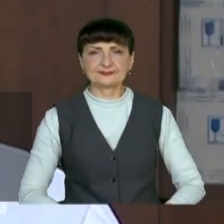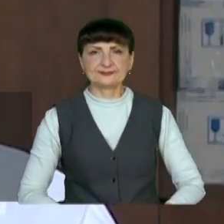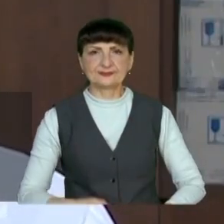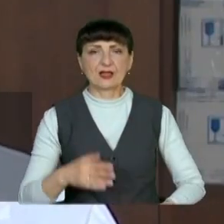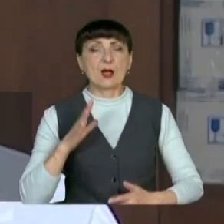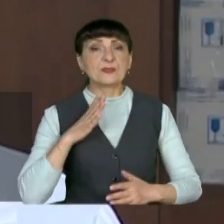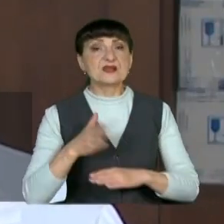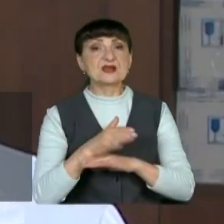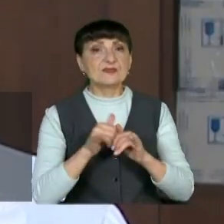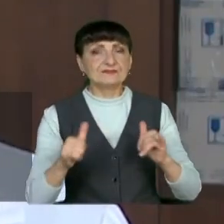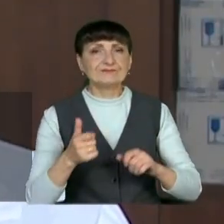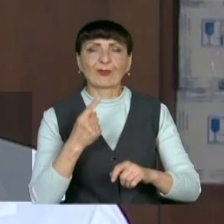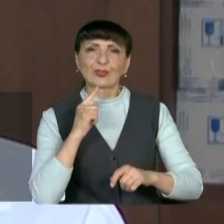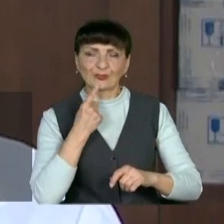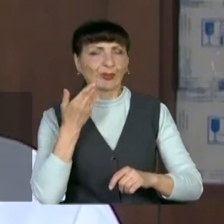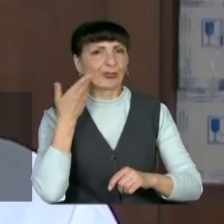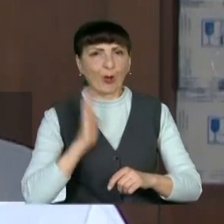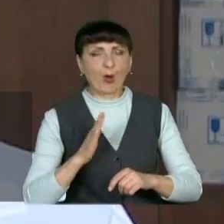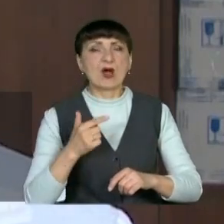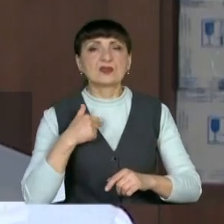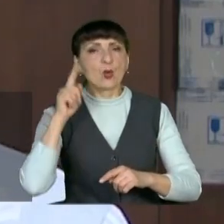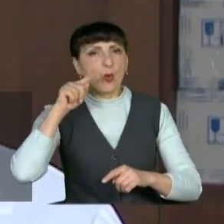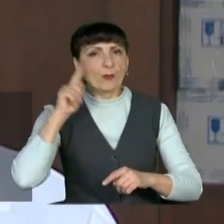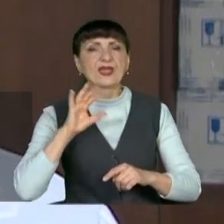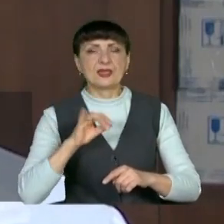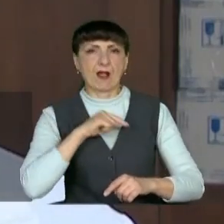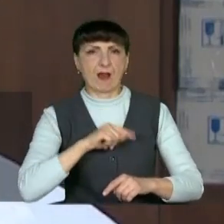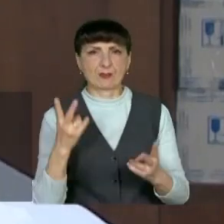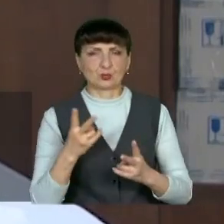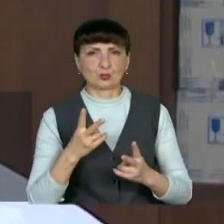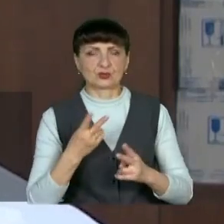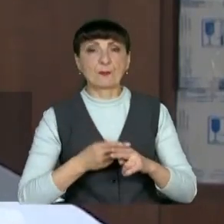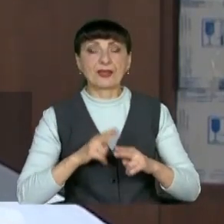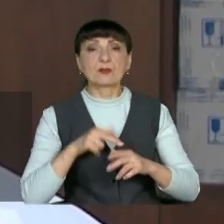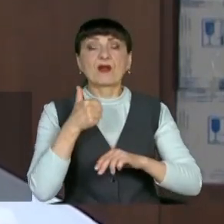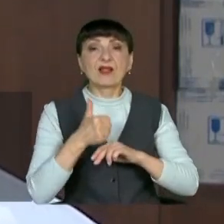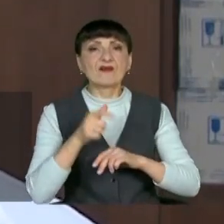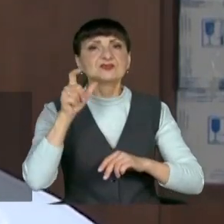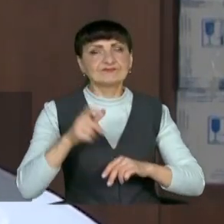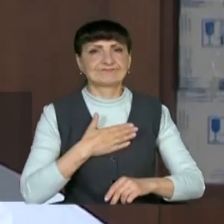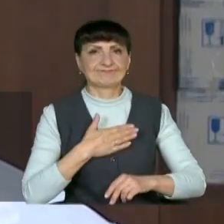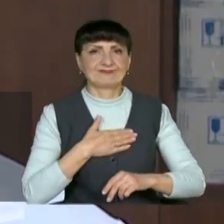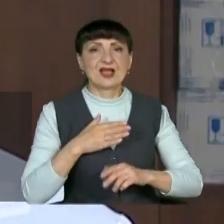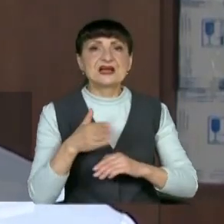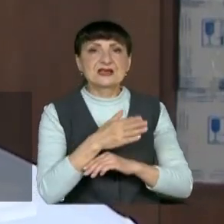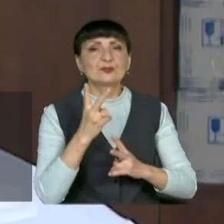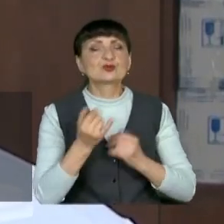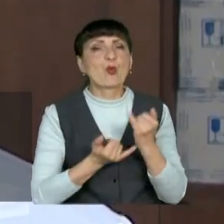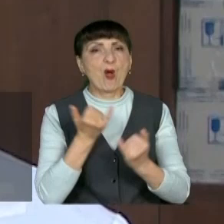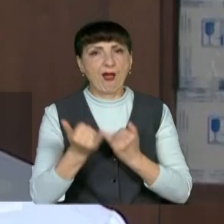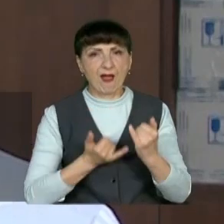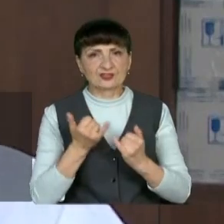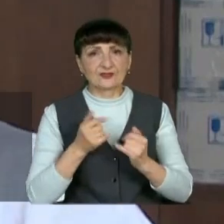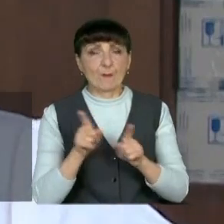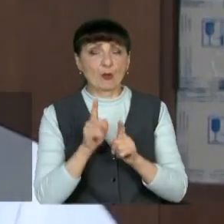Быть рыбоводом непросто. Тут важны не только навыки, но и черты характера. При этом главное – человечность. Ведь за рыбой нужно ухаживать,